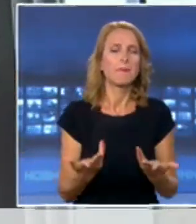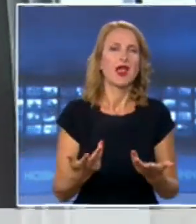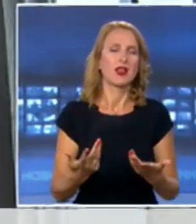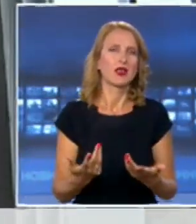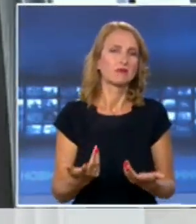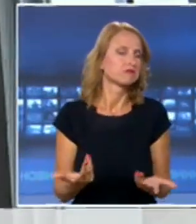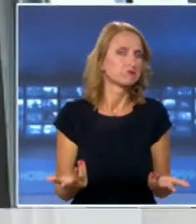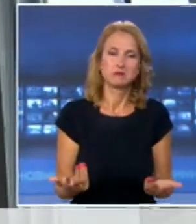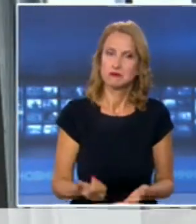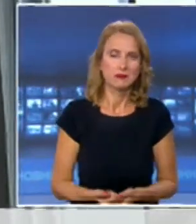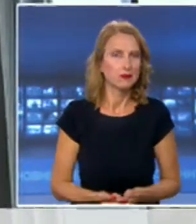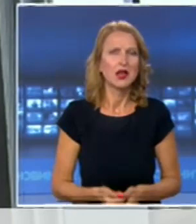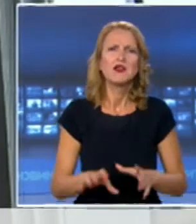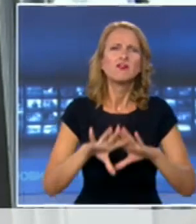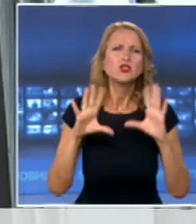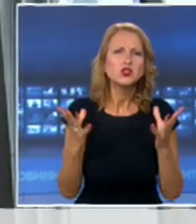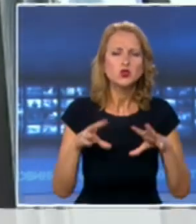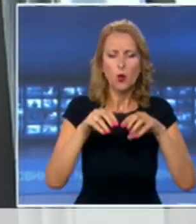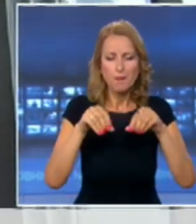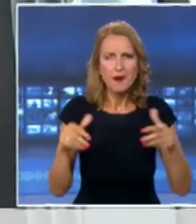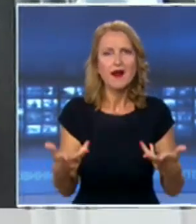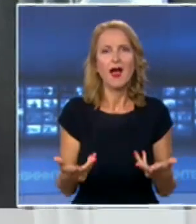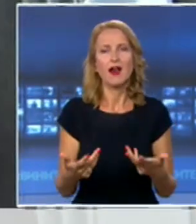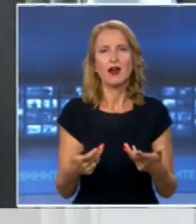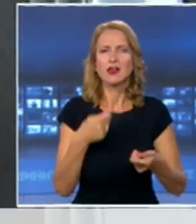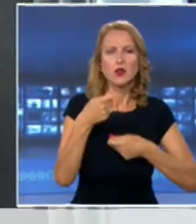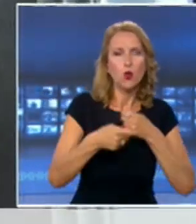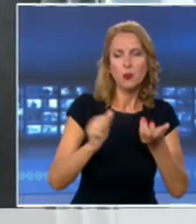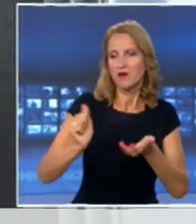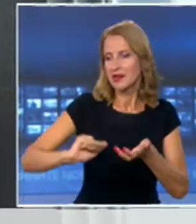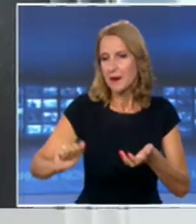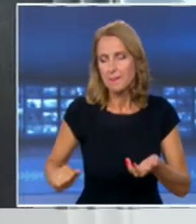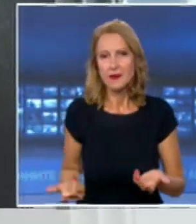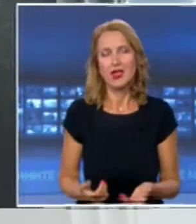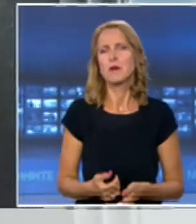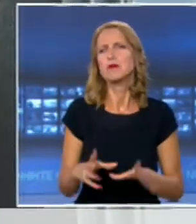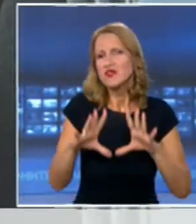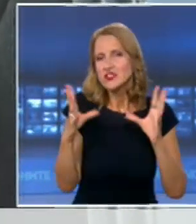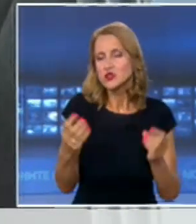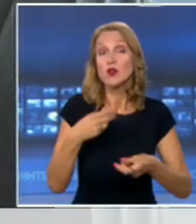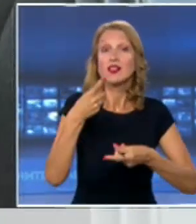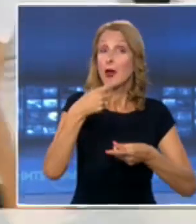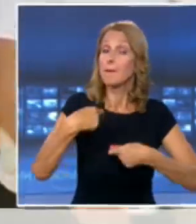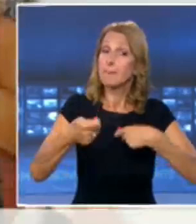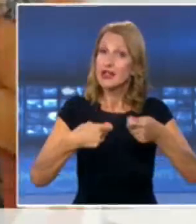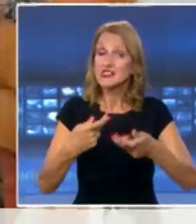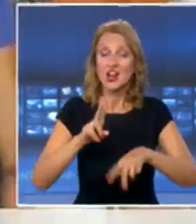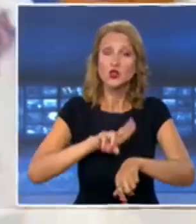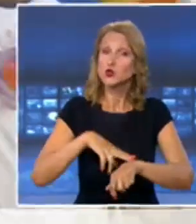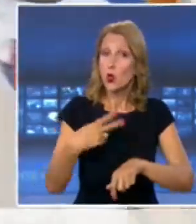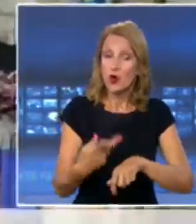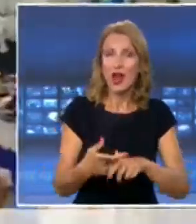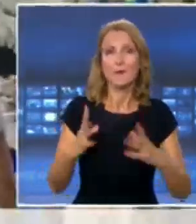микетател, прах за нас да взимаме, да мими на пазара, чорапи да